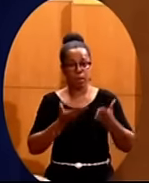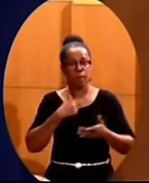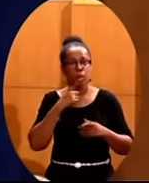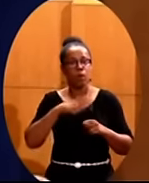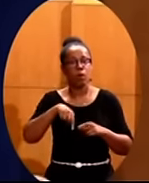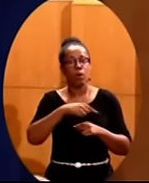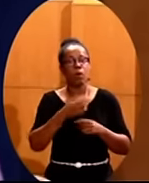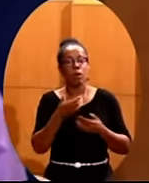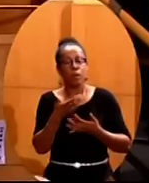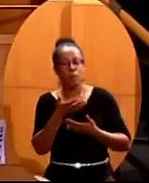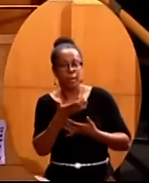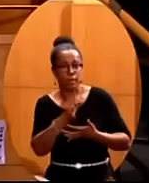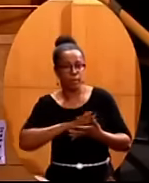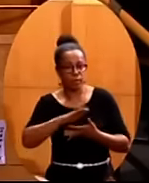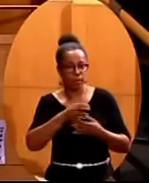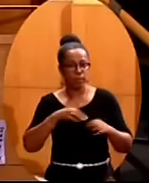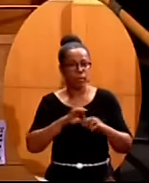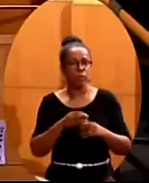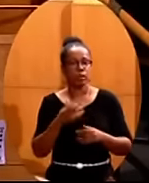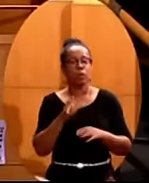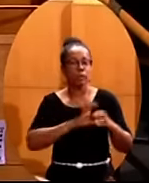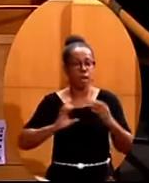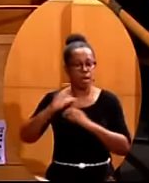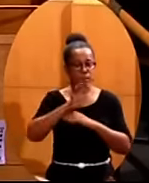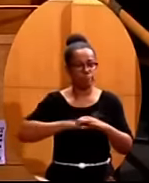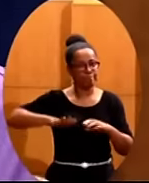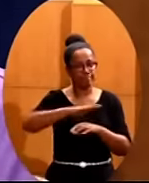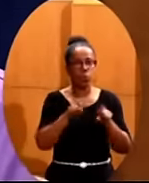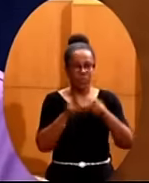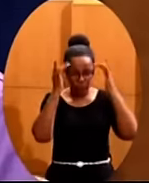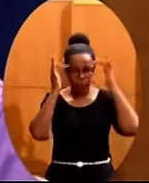positionnement géographique la car